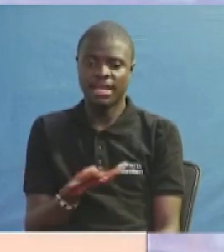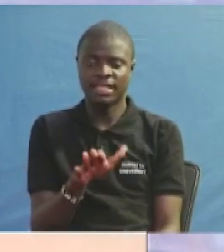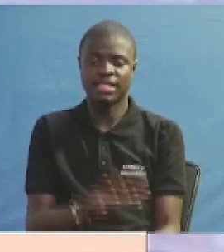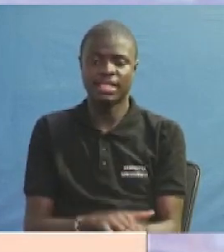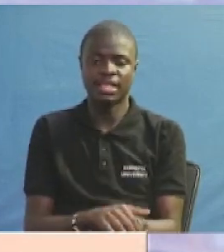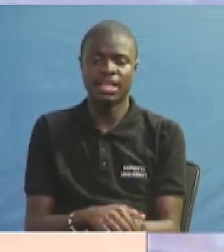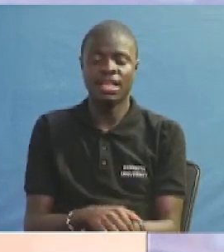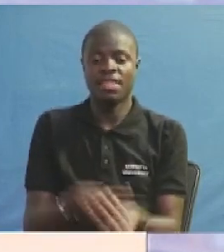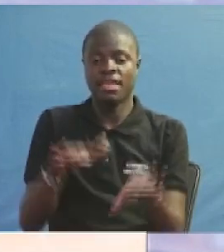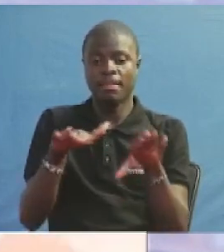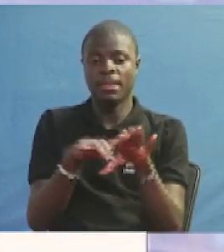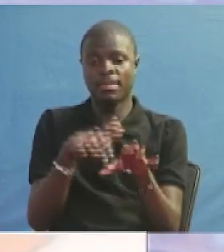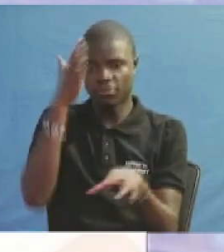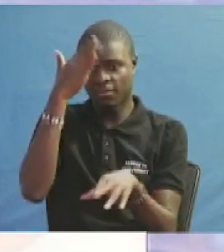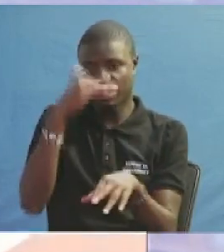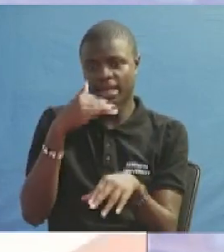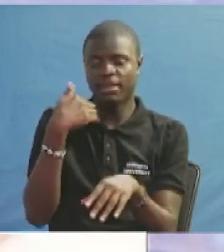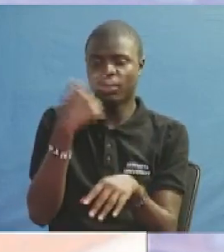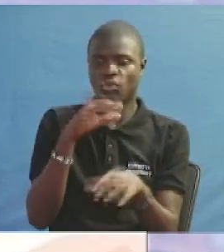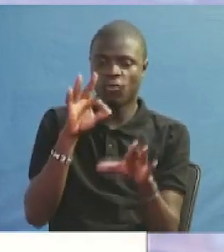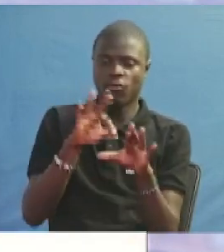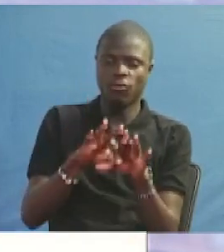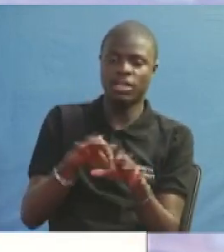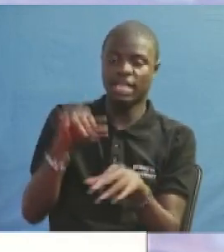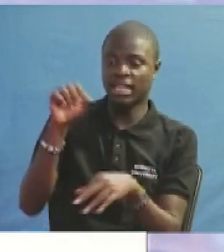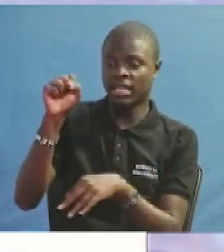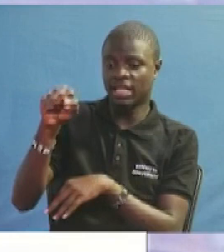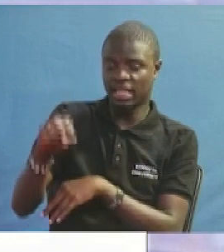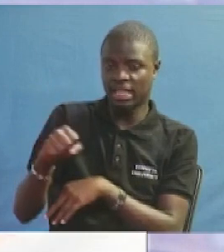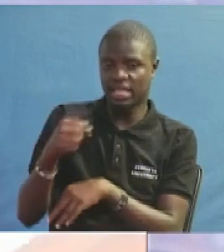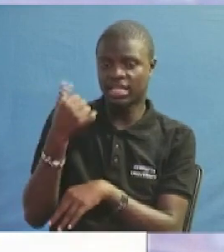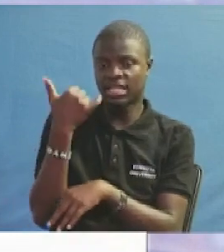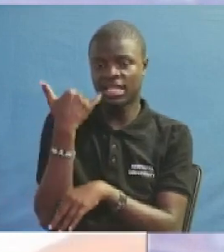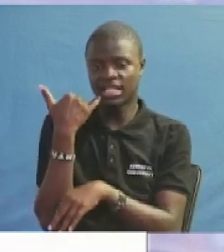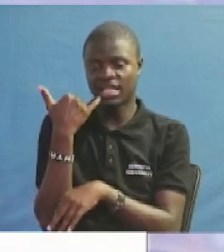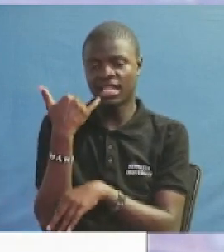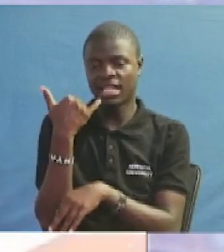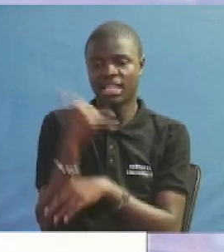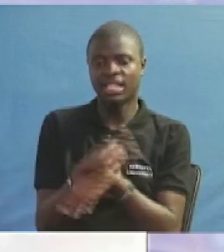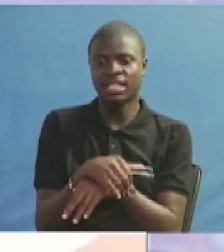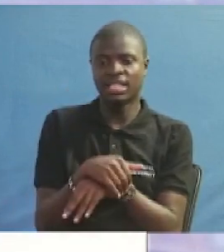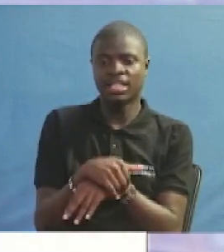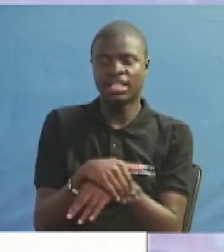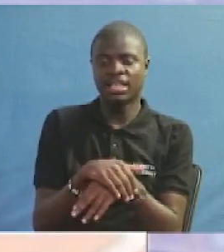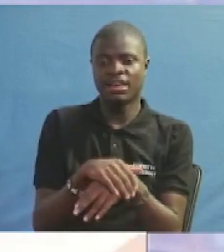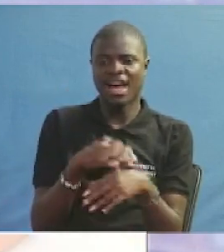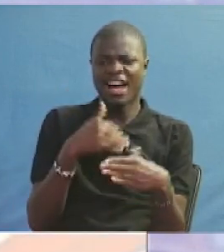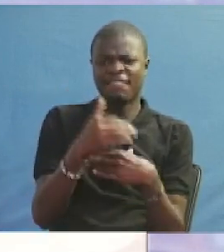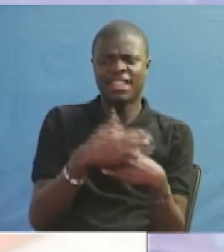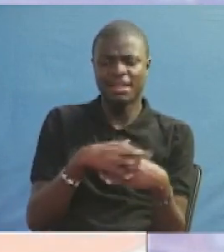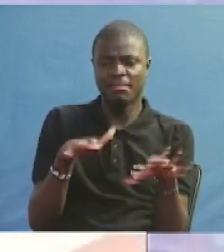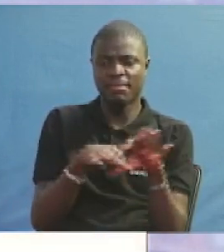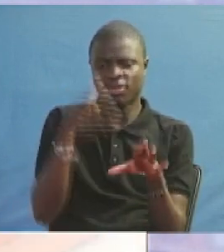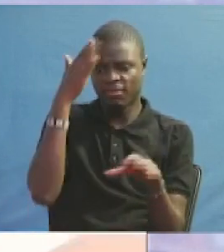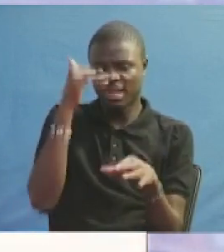cha wabunge walioenda kinyume na mwongozo wa vyama vyao kimotoni baada ya wabunge kuchukua msimamo tofauti